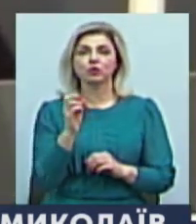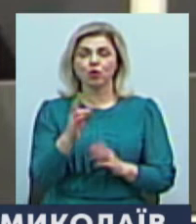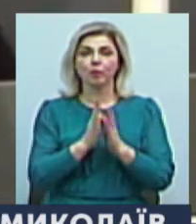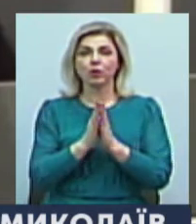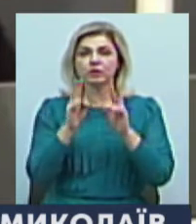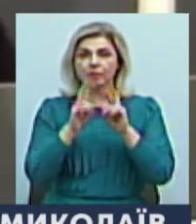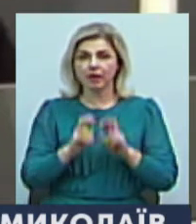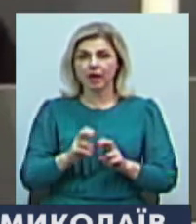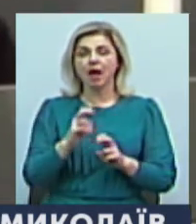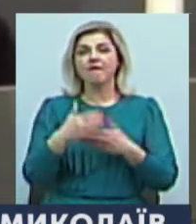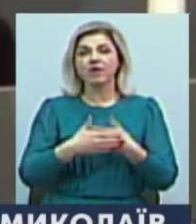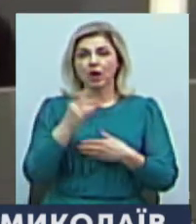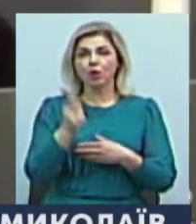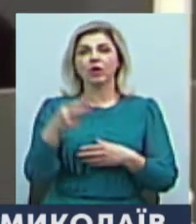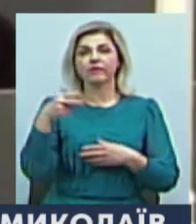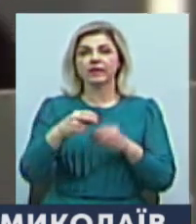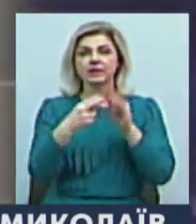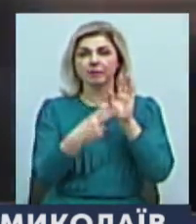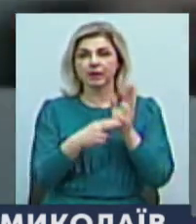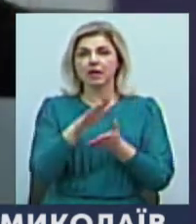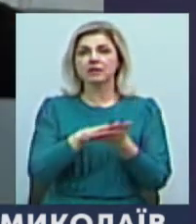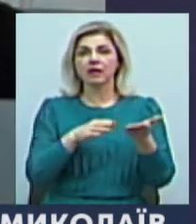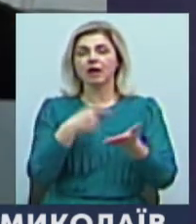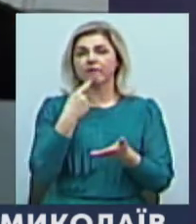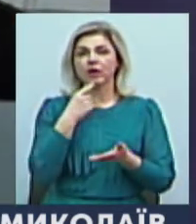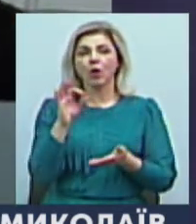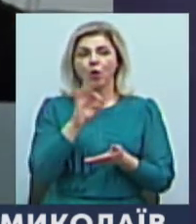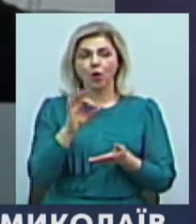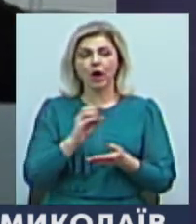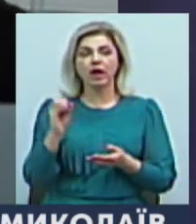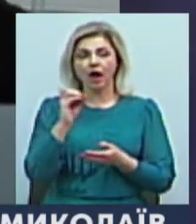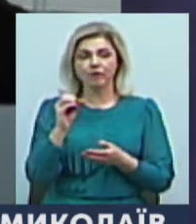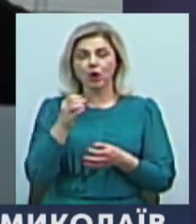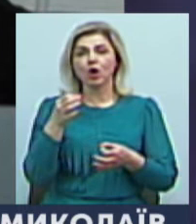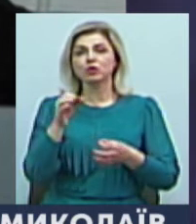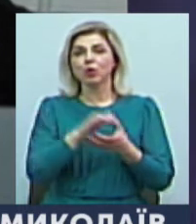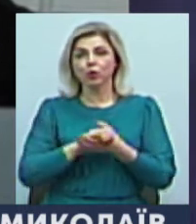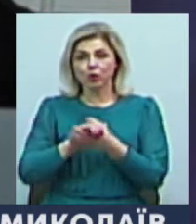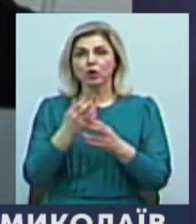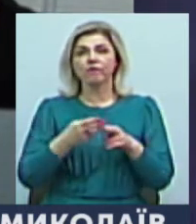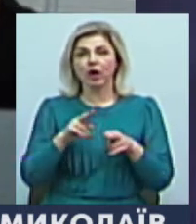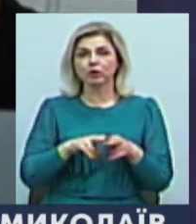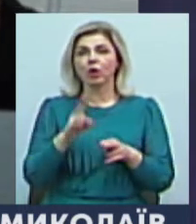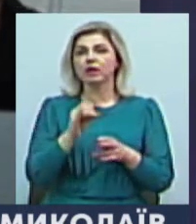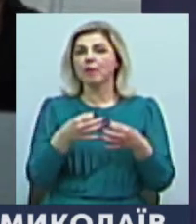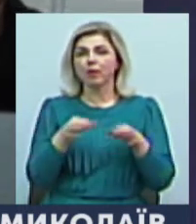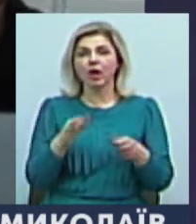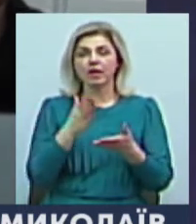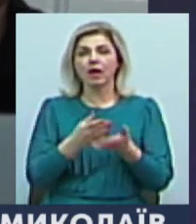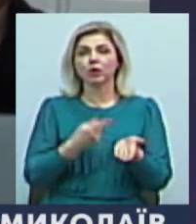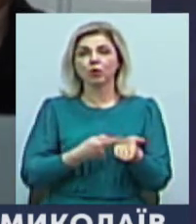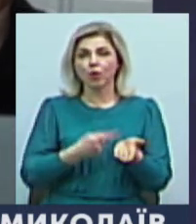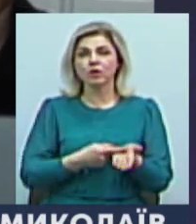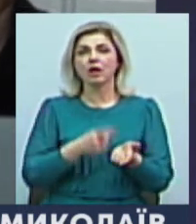ще у 2017-му. В заяві йшлось про рішення інституції Європейського Союзу, згідно з яким неприпустимими є докази,